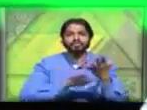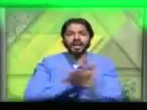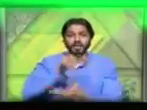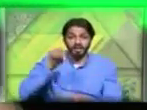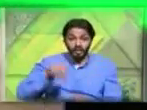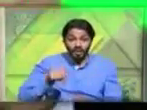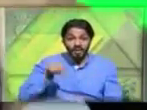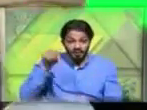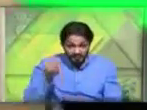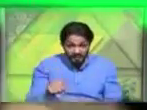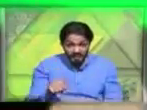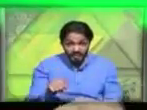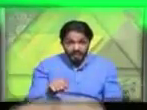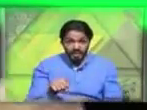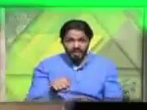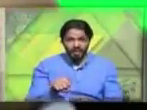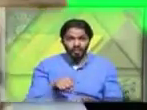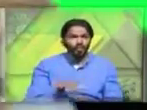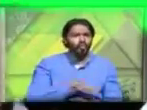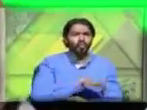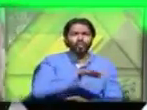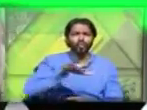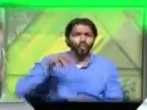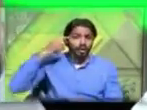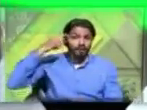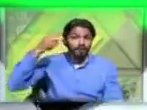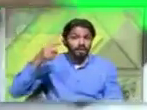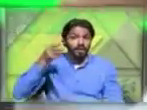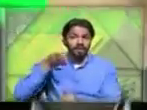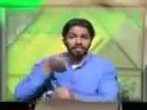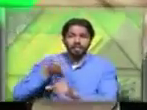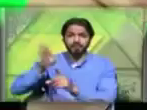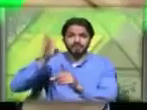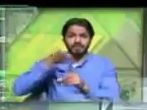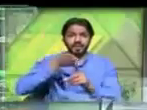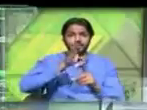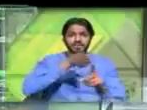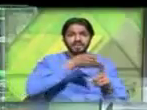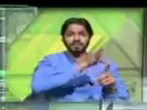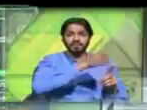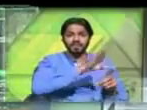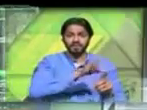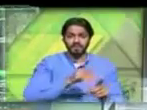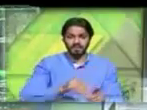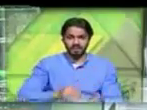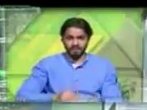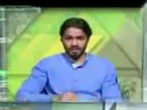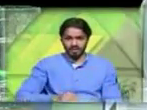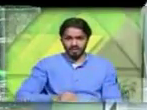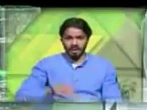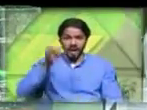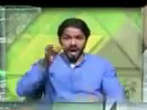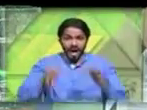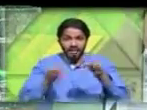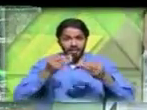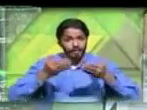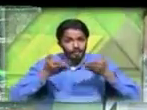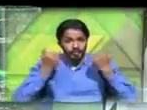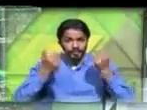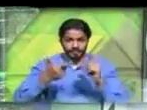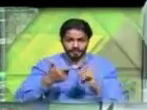جدا التجرد والعدل والإنصاف، بل ومما يؤلم